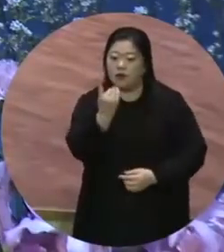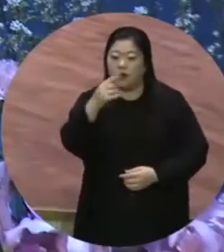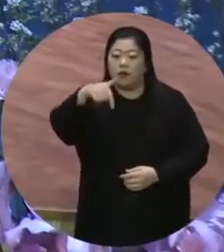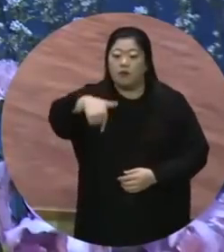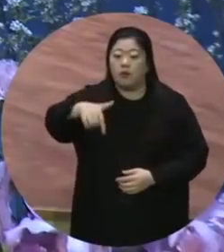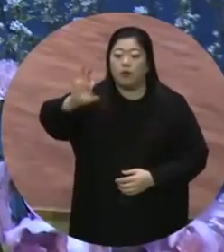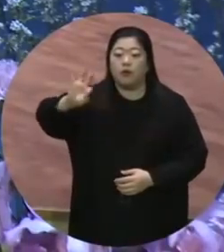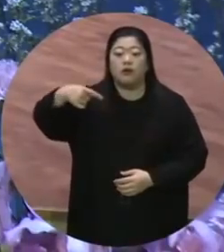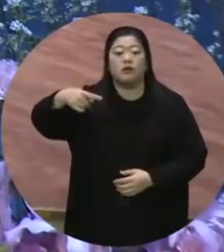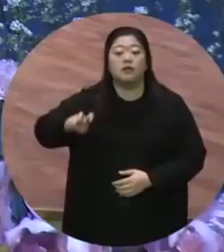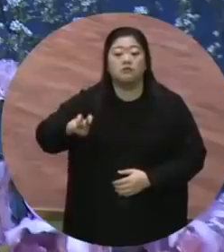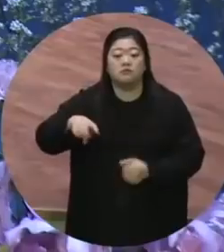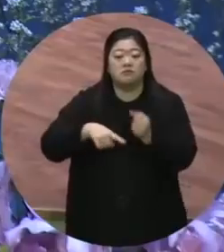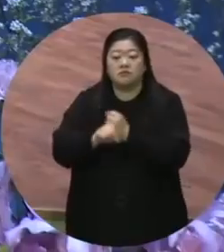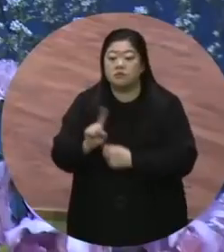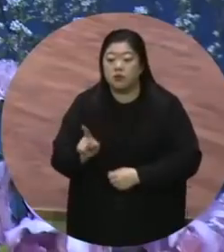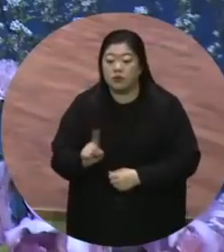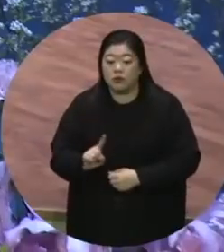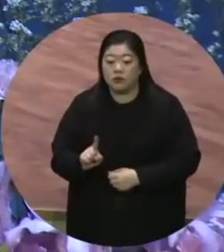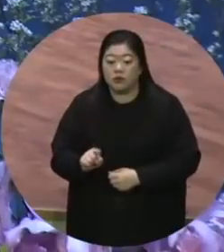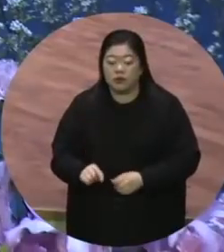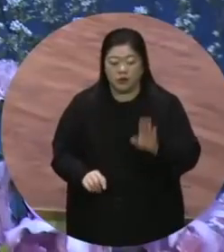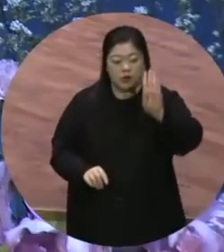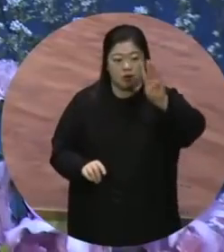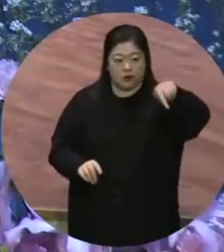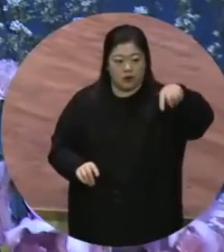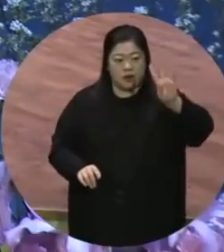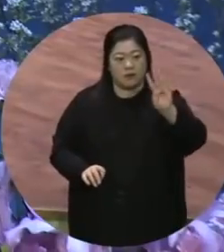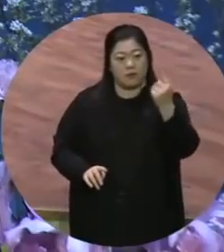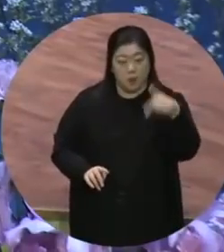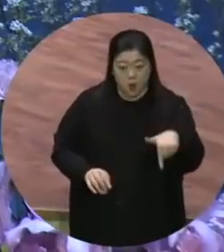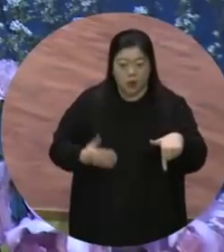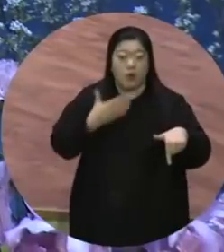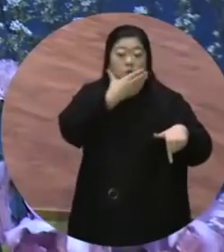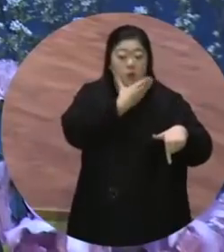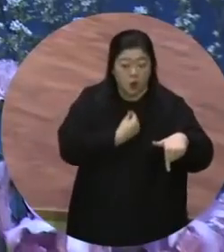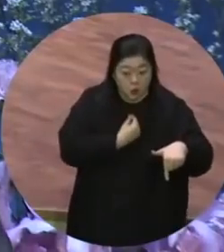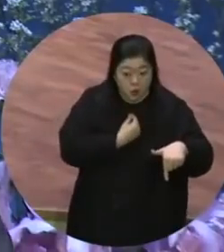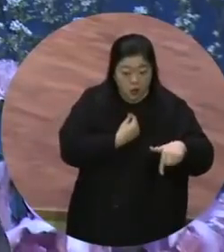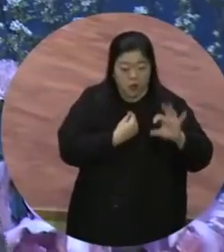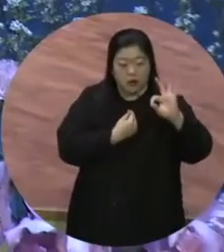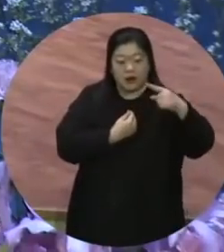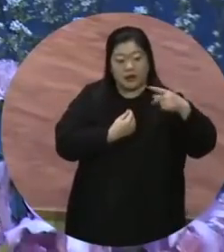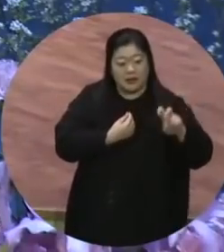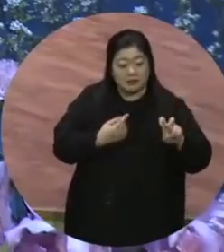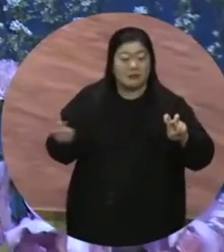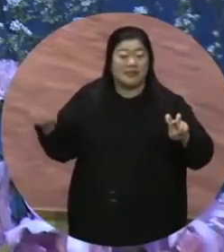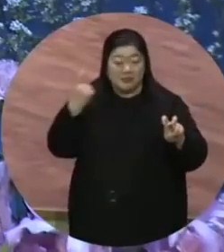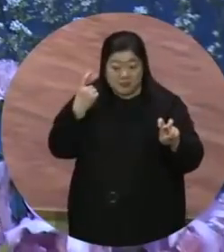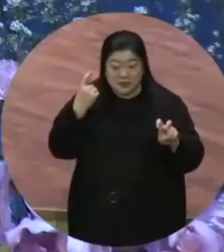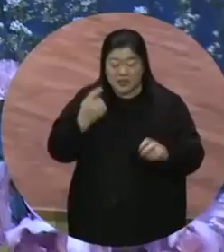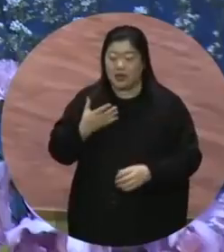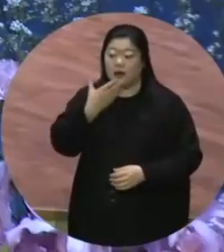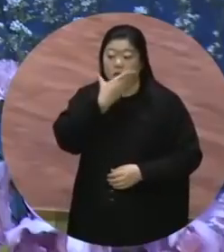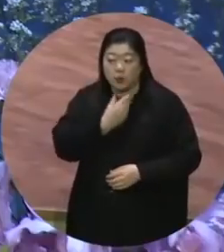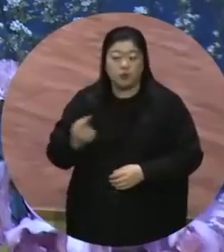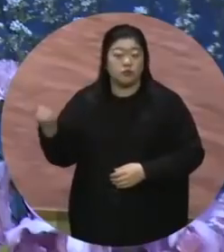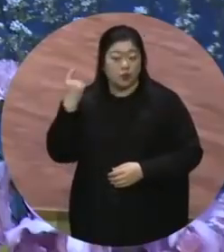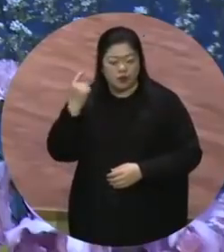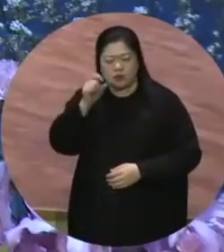문자적으로 복음하면 복된 소식이지요. 복된 소식인데 이 복음이라는 말 우리가